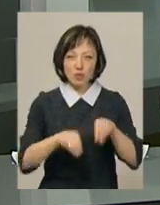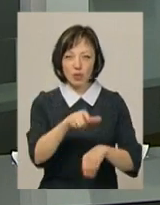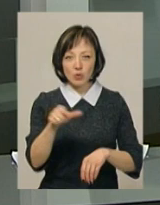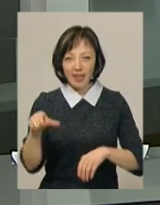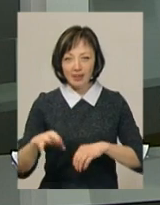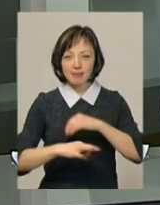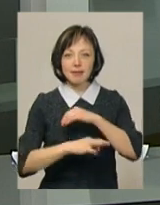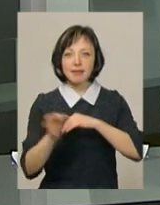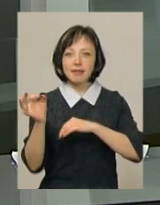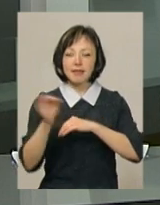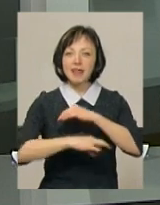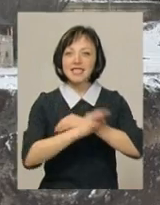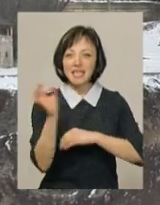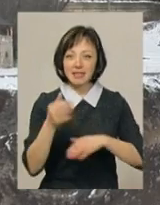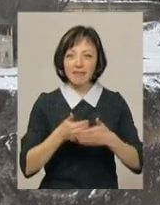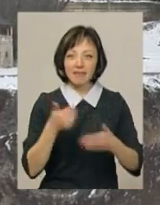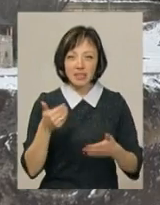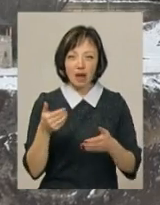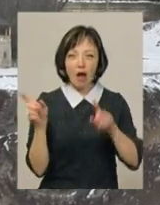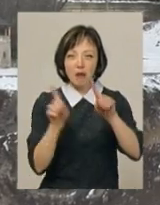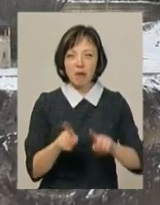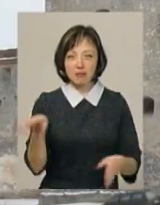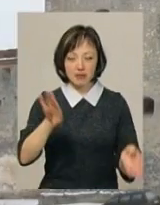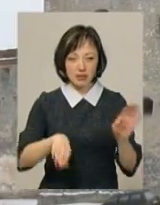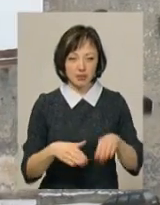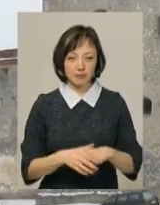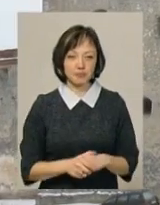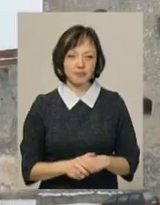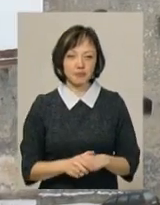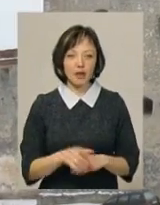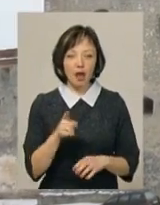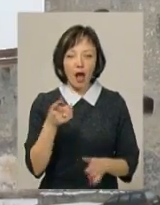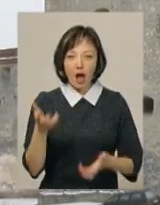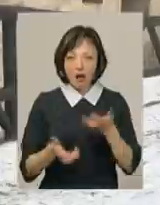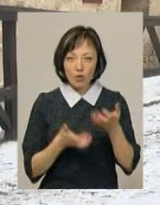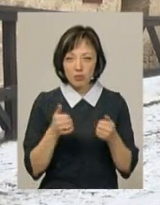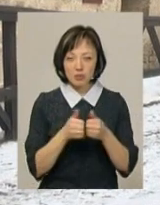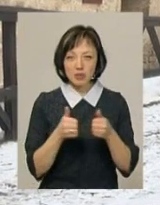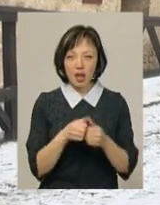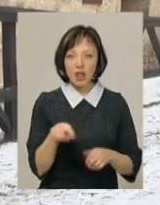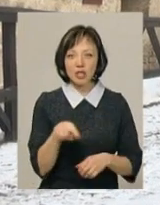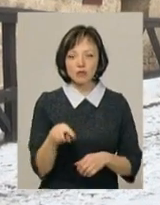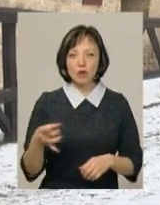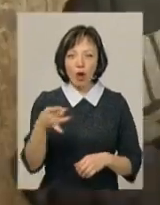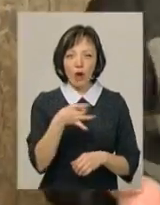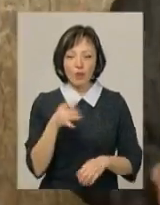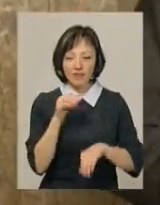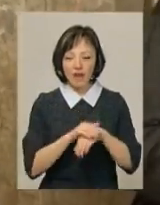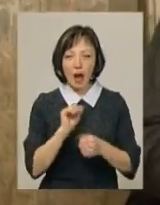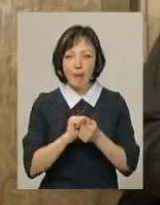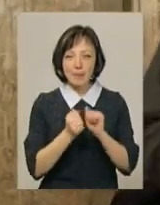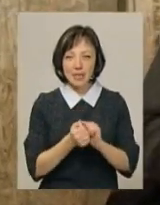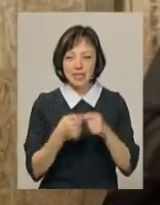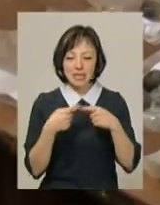від Карпатських гір. Археологи заповідника Межибіж поблизу Головчинців Литичівського району виявили кам'яні знаряддя праці